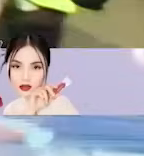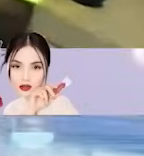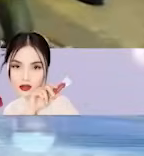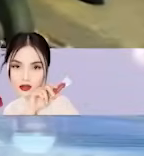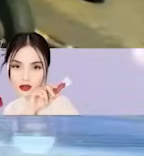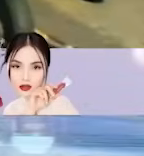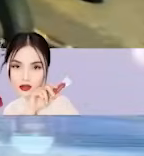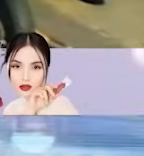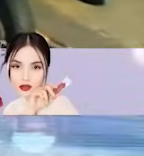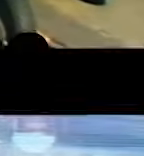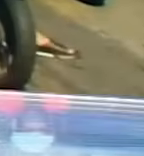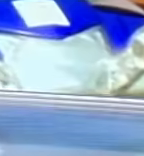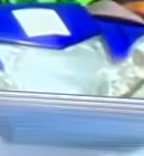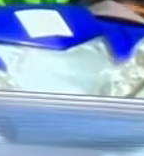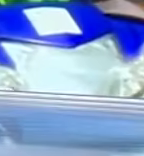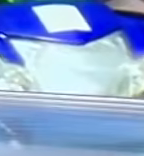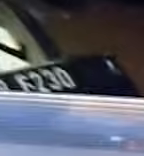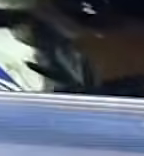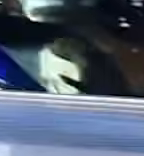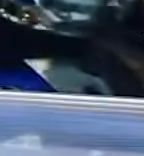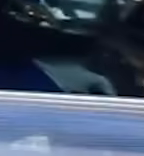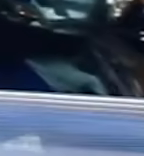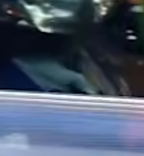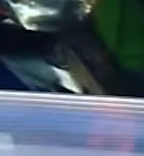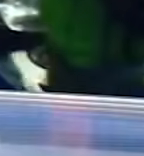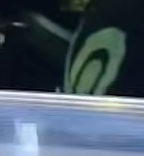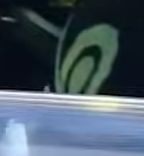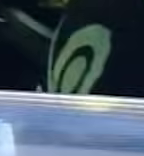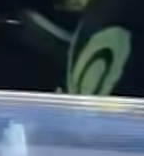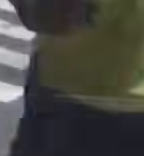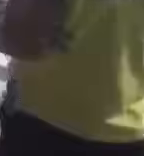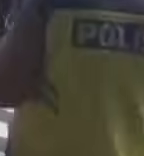terjaring razia operasi Patuh Jaya.